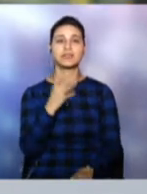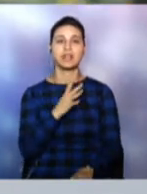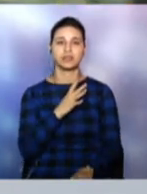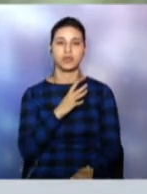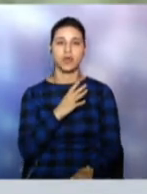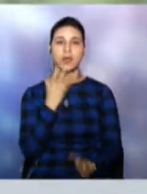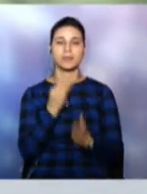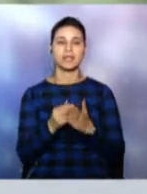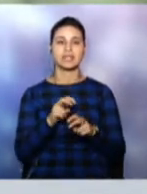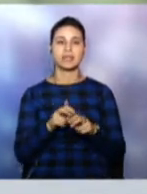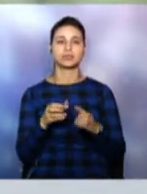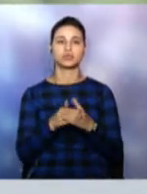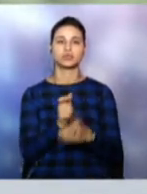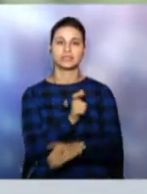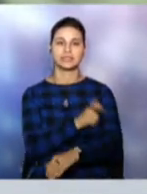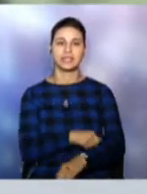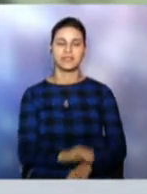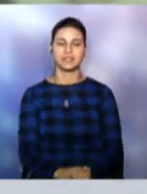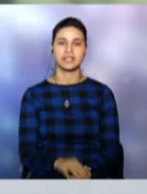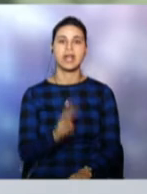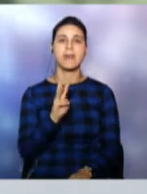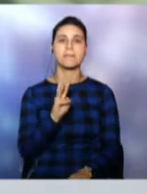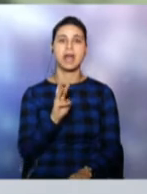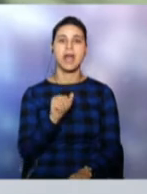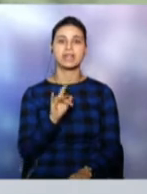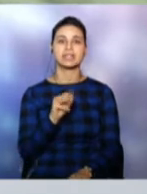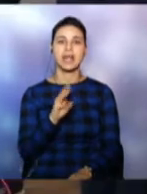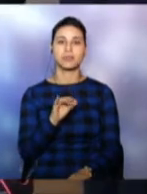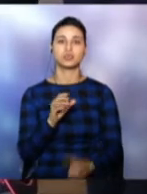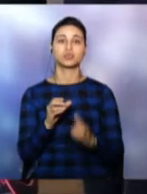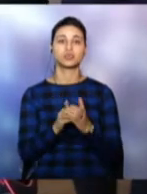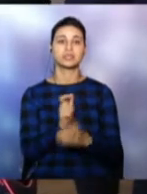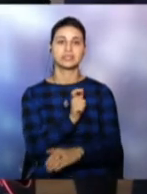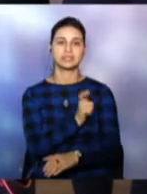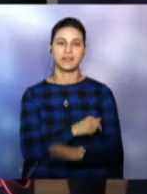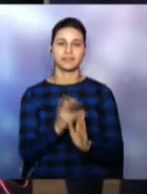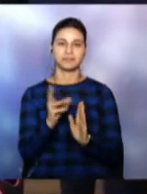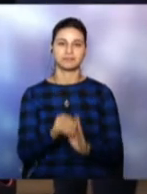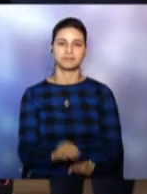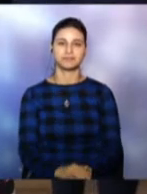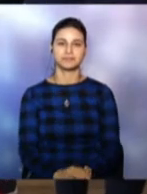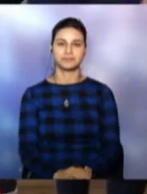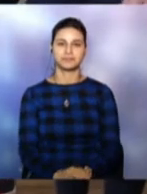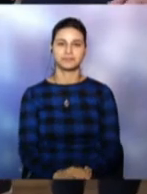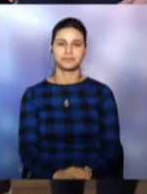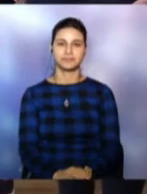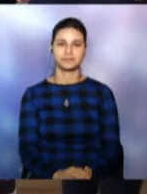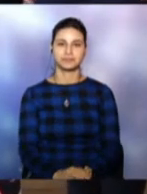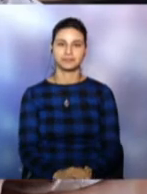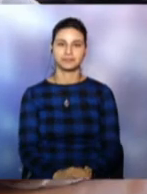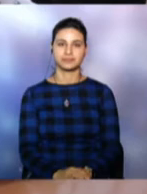გუნდის წევრი. მე ვარ მარიამი, 8 წლის და დღეს მე გავხდი პირადი ექიმის გუნდის წევრი. მე ვარ ბოლოში და ტოფკატია